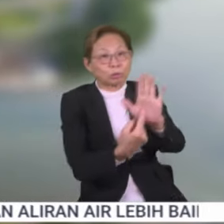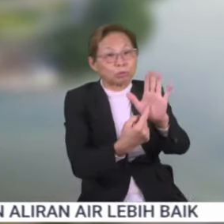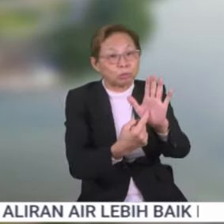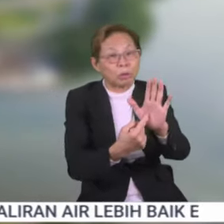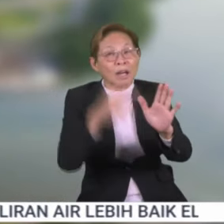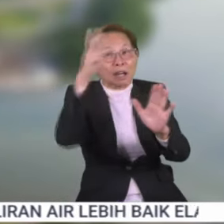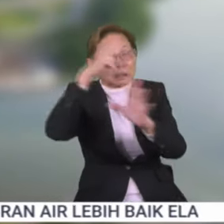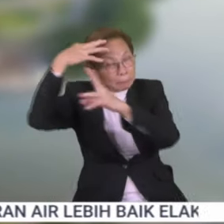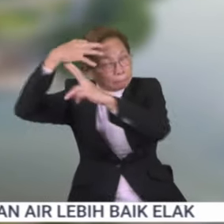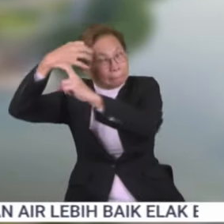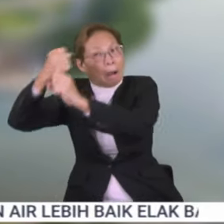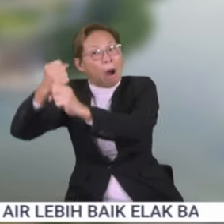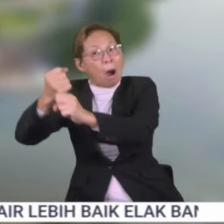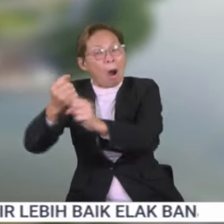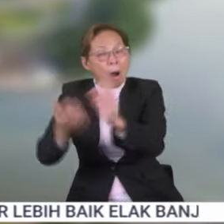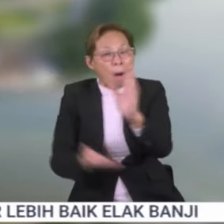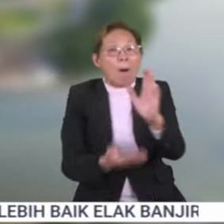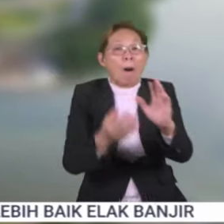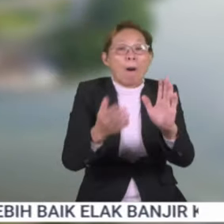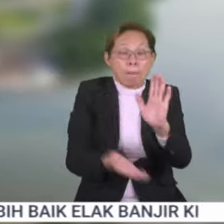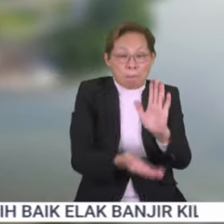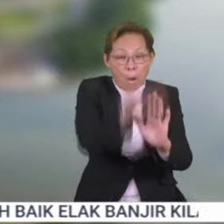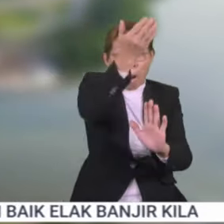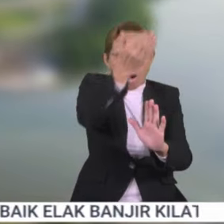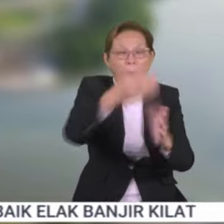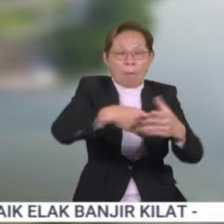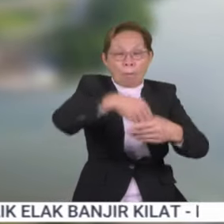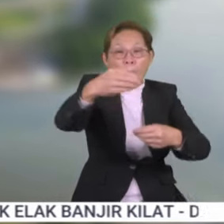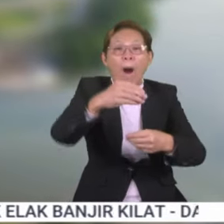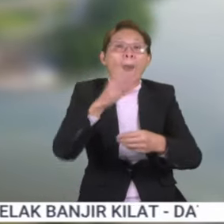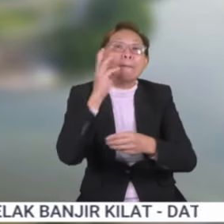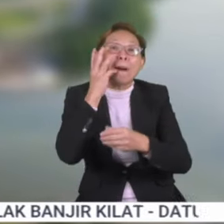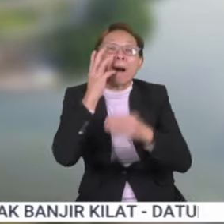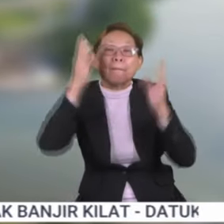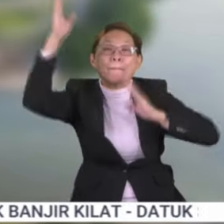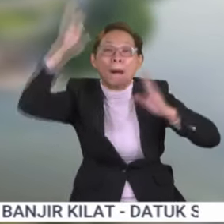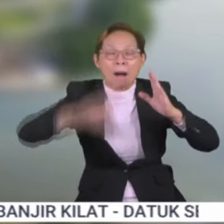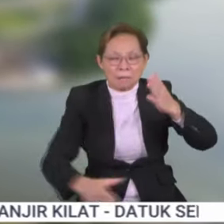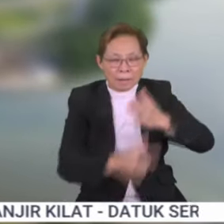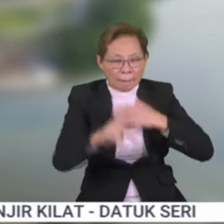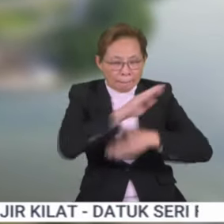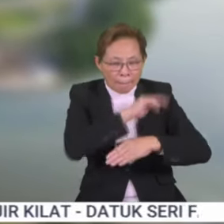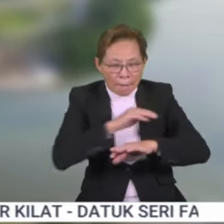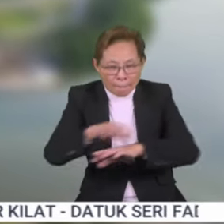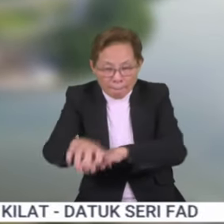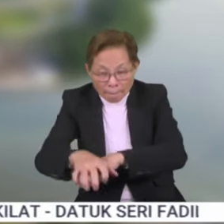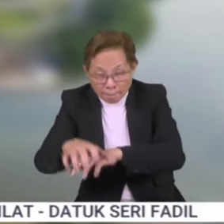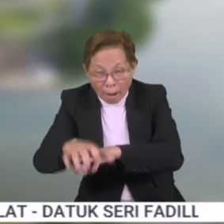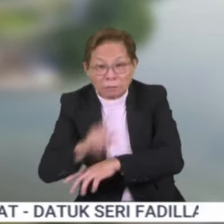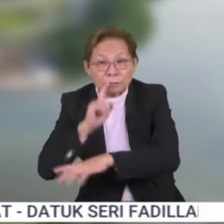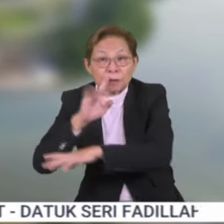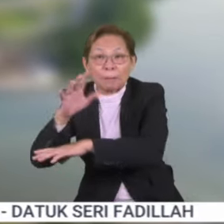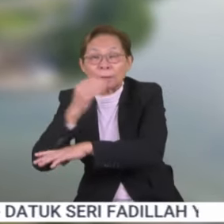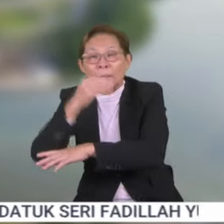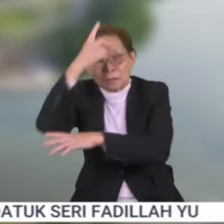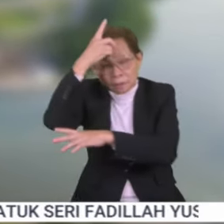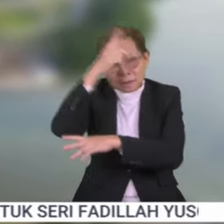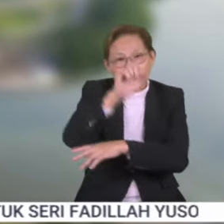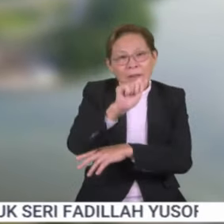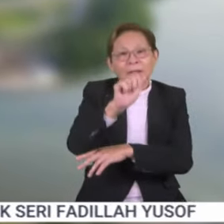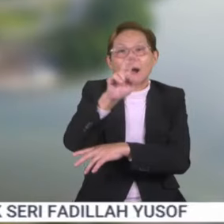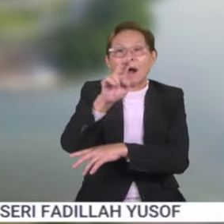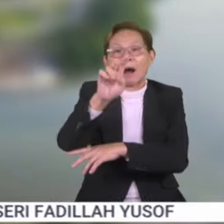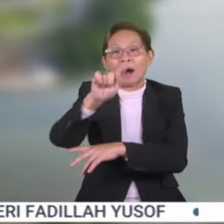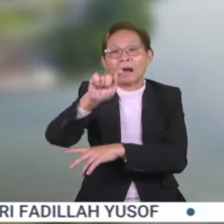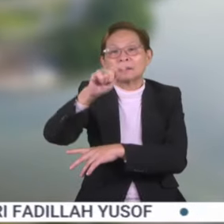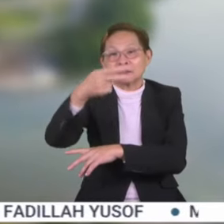tekad kerajaan bagi meningkatkan pengeluaran beras tempatan timbalan Menteri Pertanian dan keterjaminan makanan Datuk arur Joseph